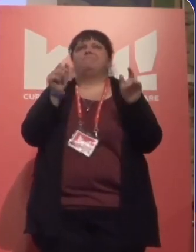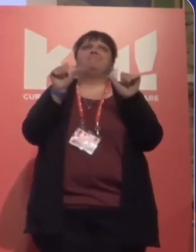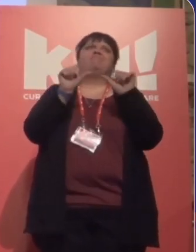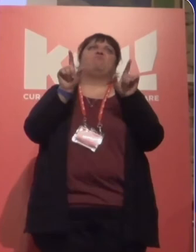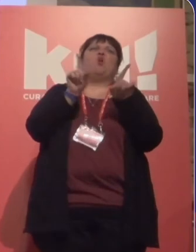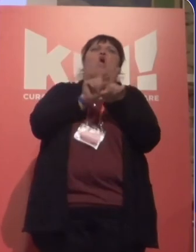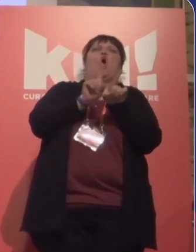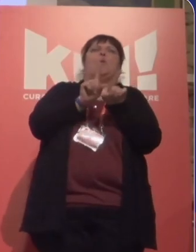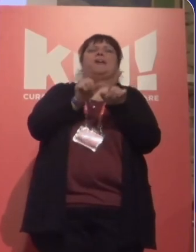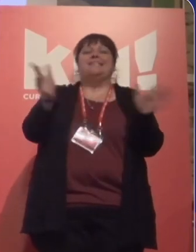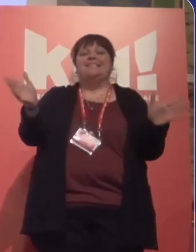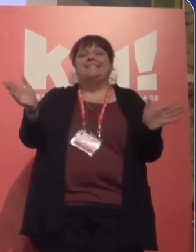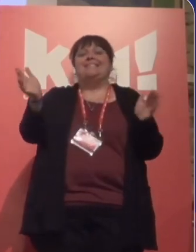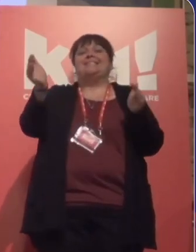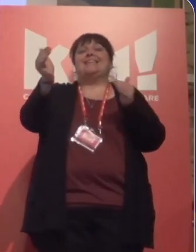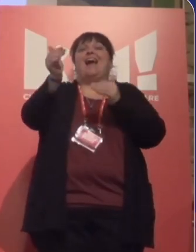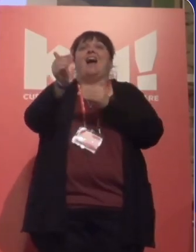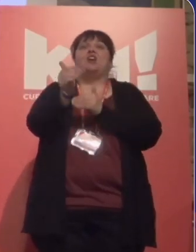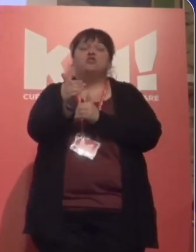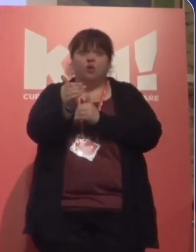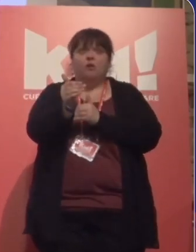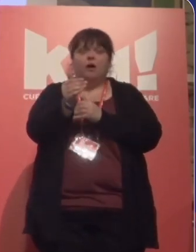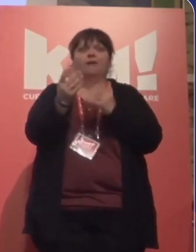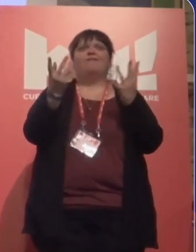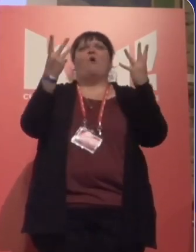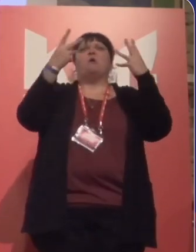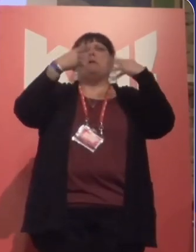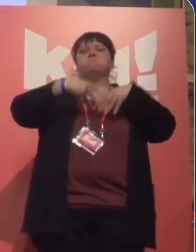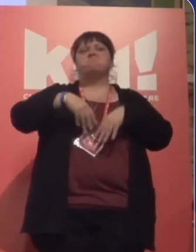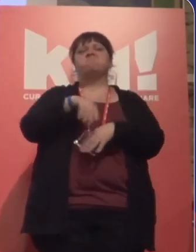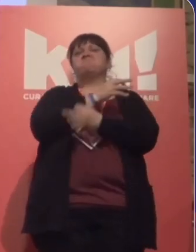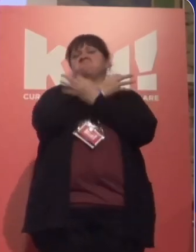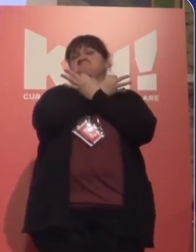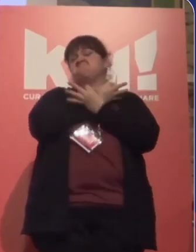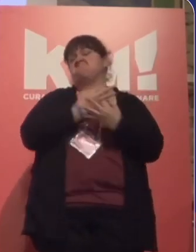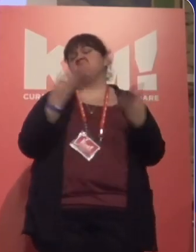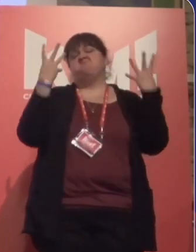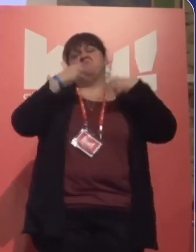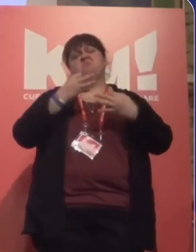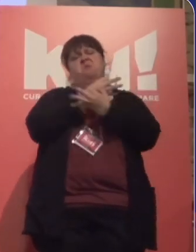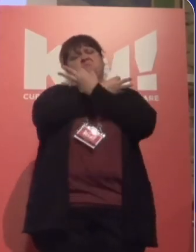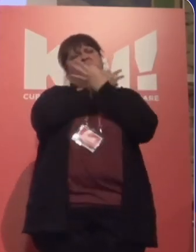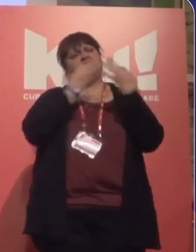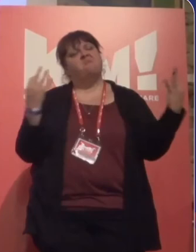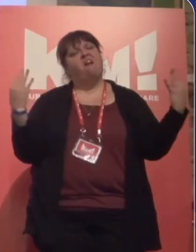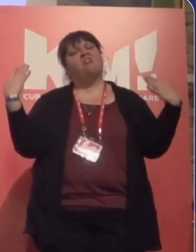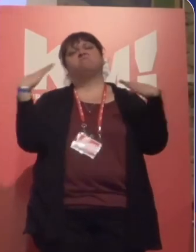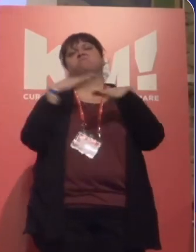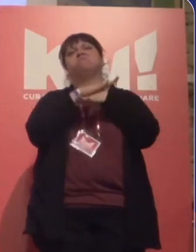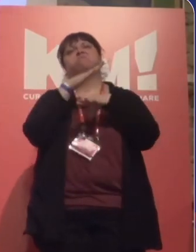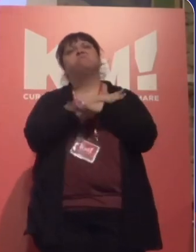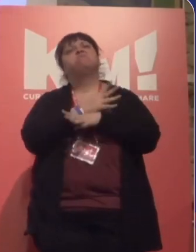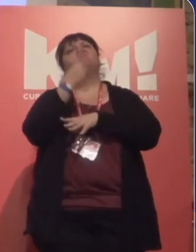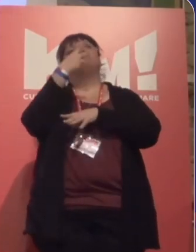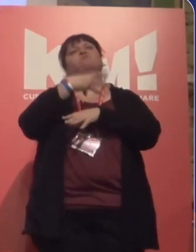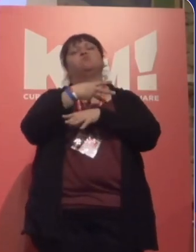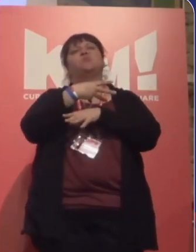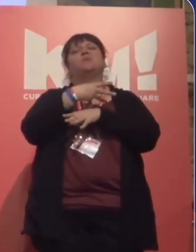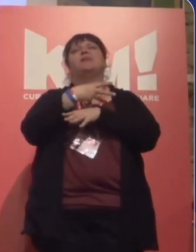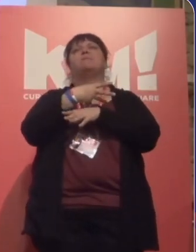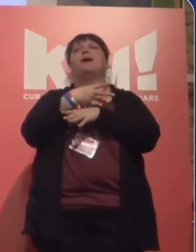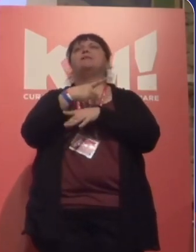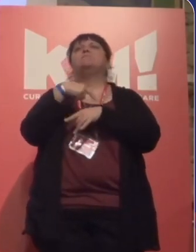peraltro non è così anche nell'ambito del welfare ma non sei efficace e proprio sul terreno della